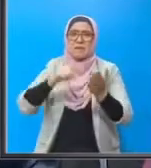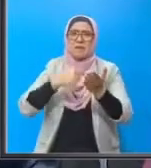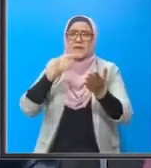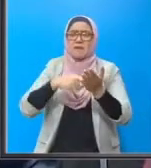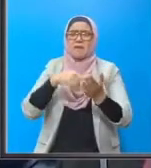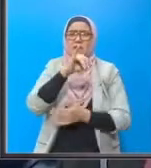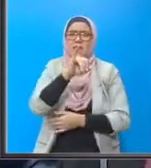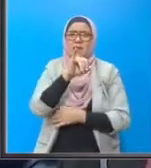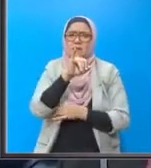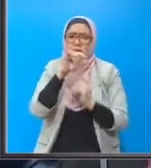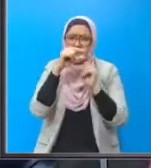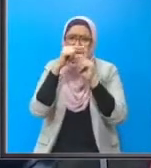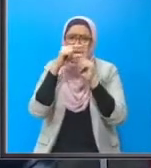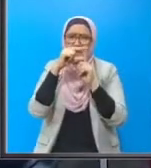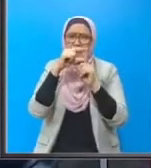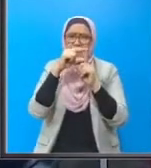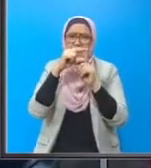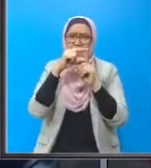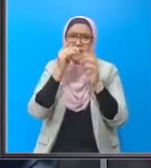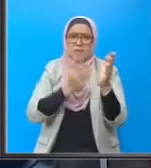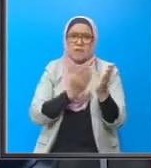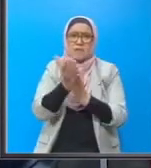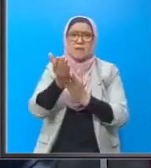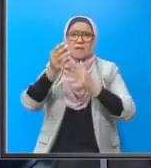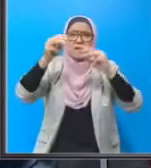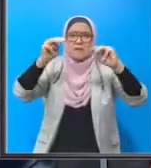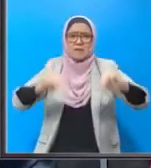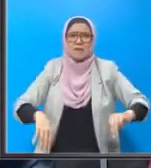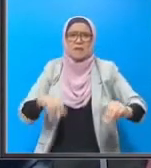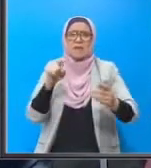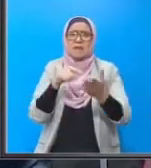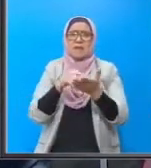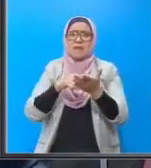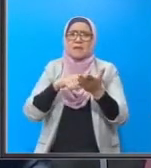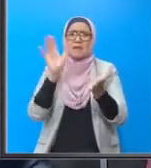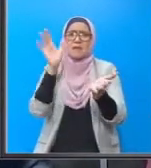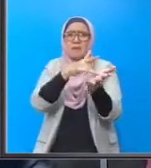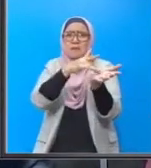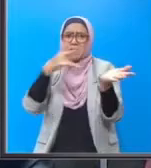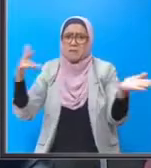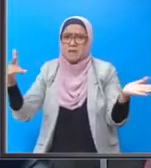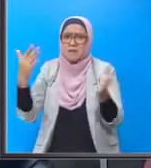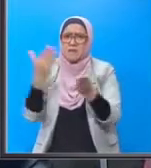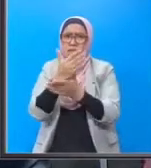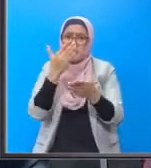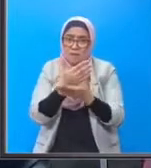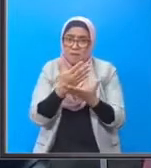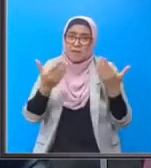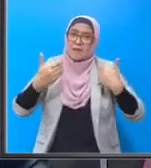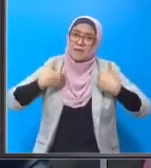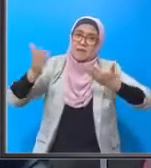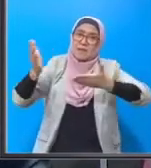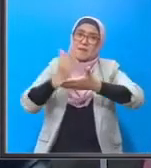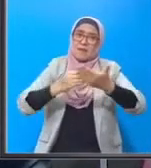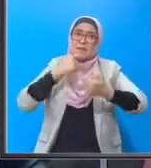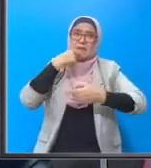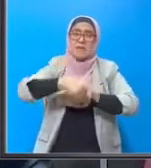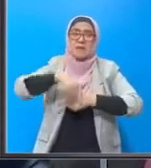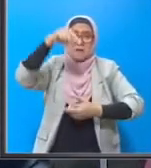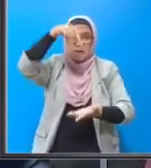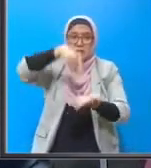Istilah hak asasi manusia Ini dicoba menyebabkan ada pH yang mengatakan ini adalah